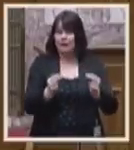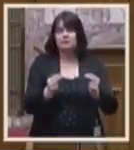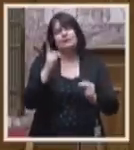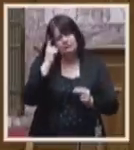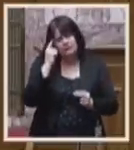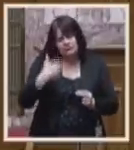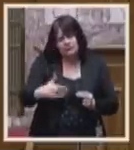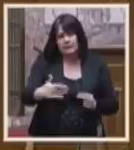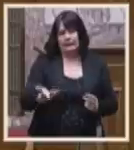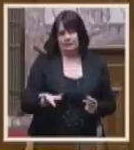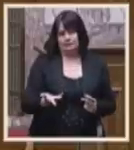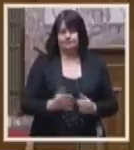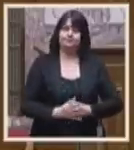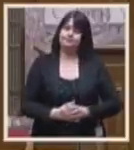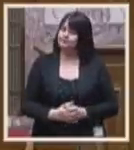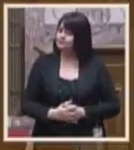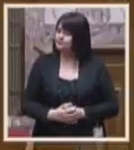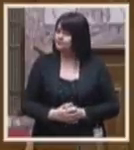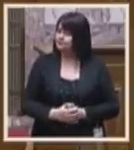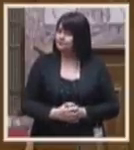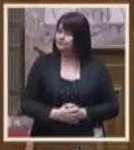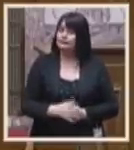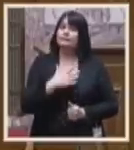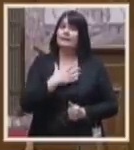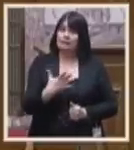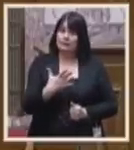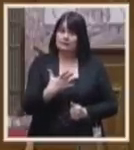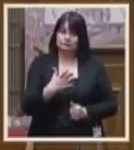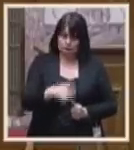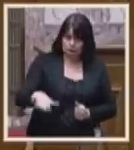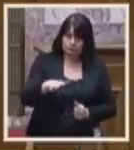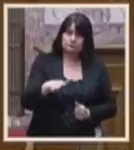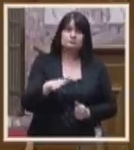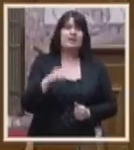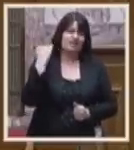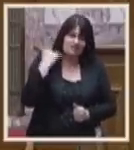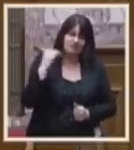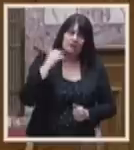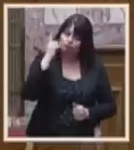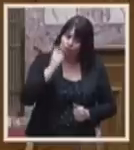μας. Αγαπητοί συνάδελφοι, ξέρουμε ότι κάνουμε ως λαός πολλές θυσίες.